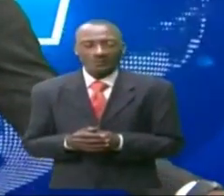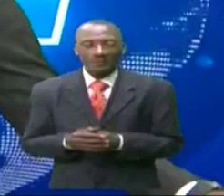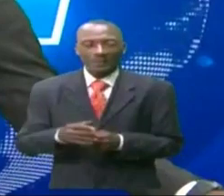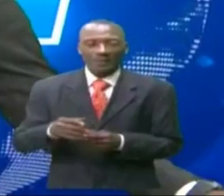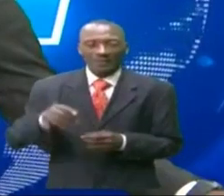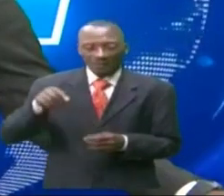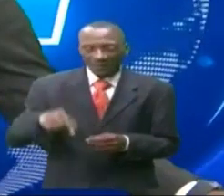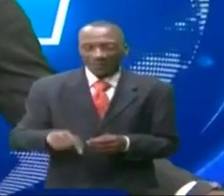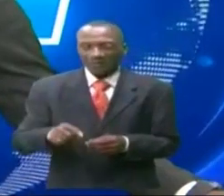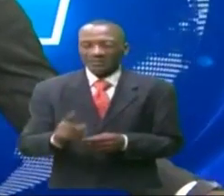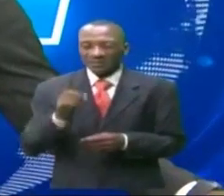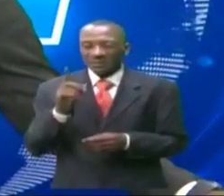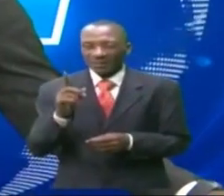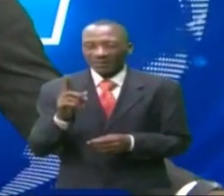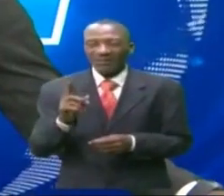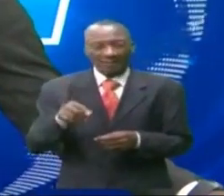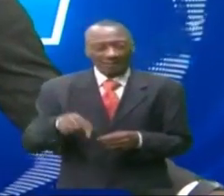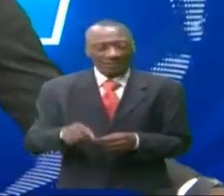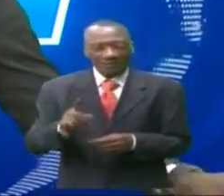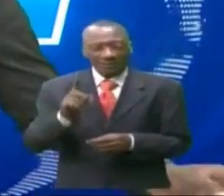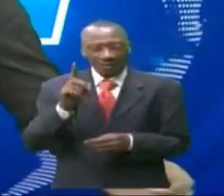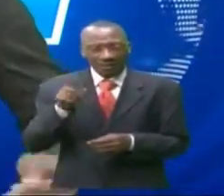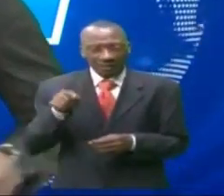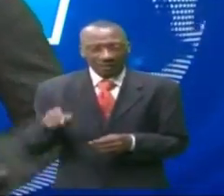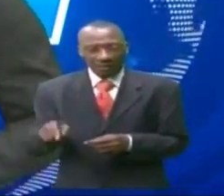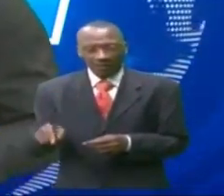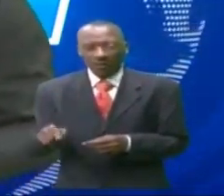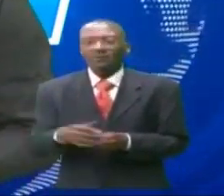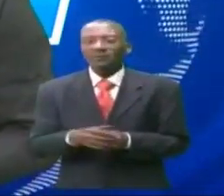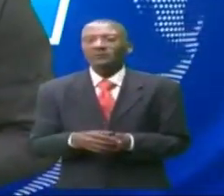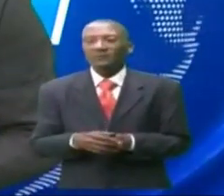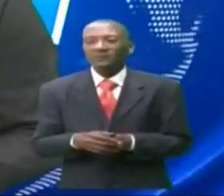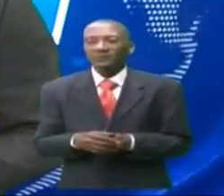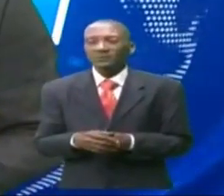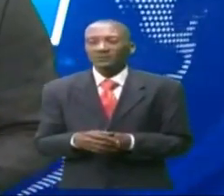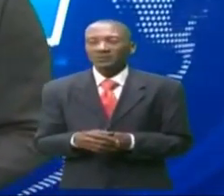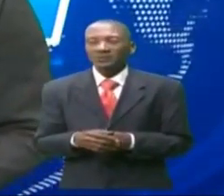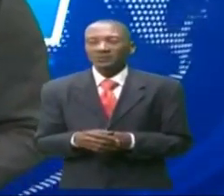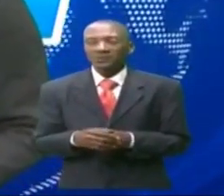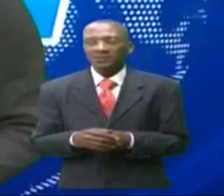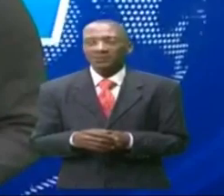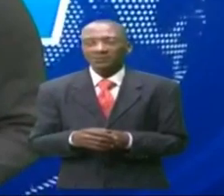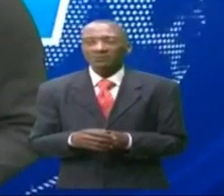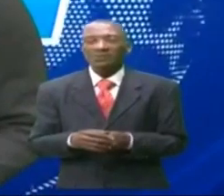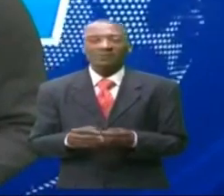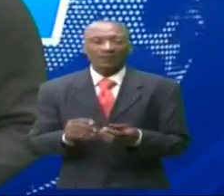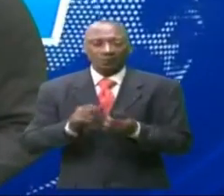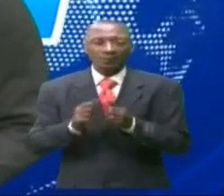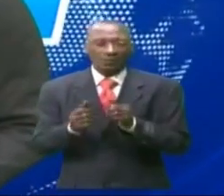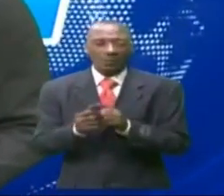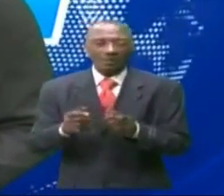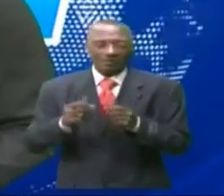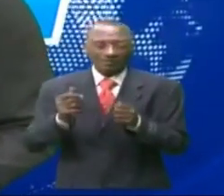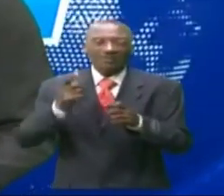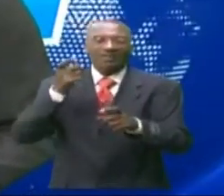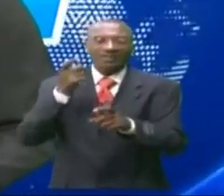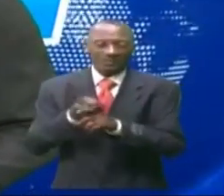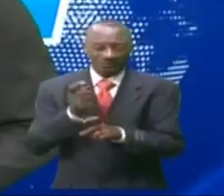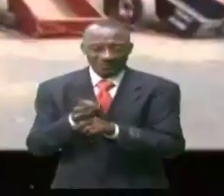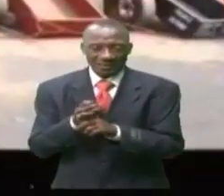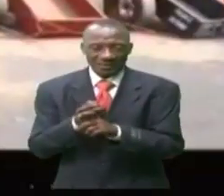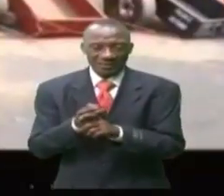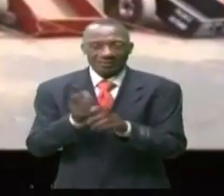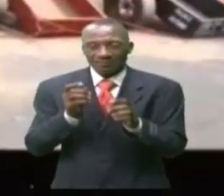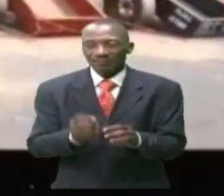de Limété viennent de bénéficier d'un don de matériel et d'une enveloppe dans le cadre de la promotion de l'entrepreneuriat. Regardez.